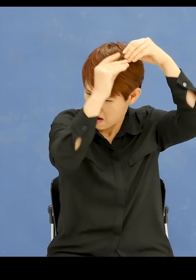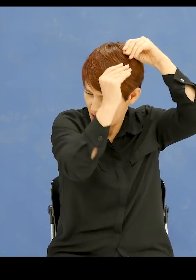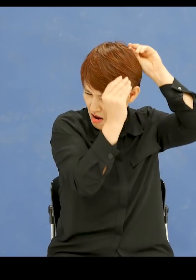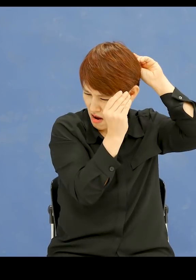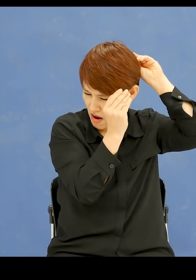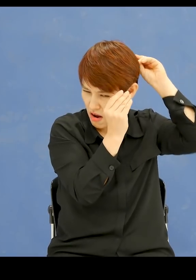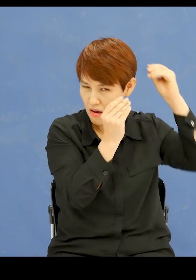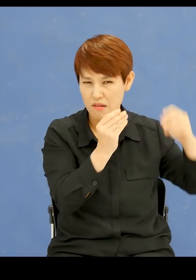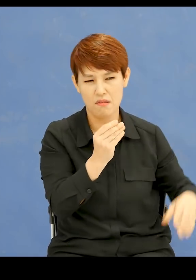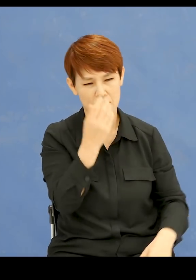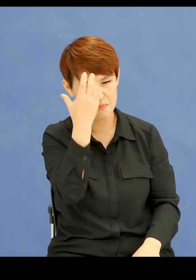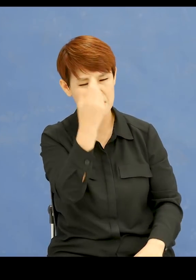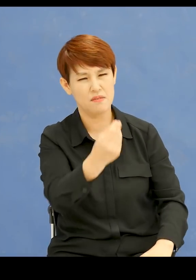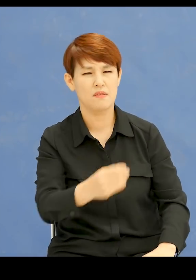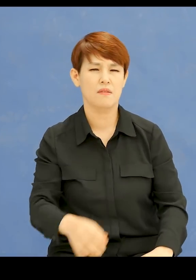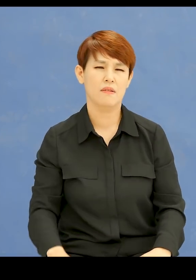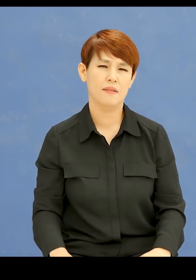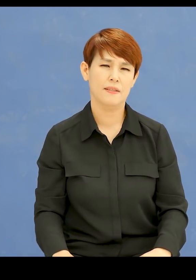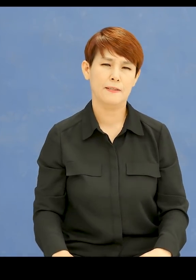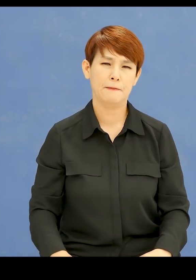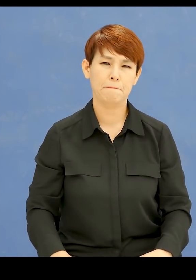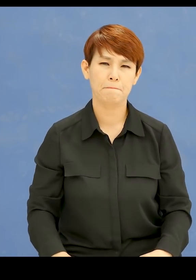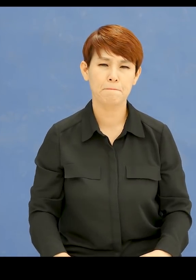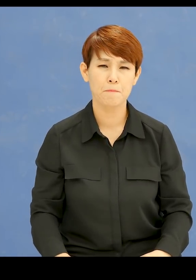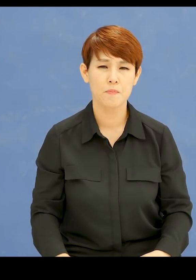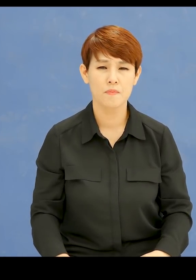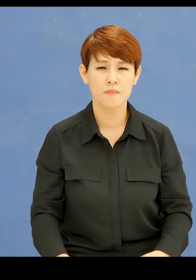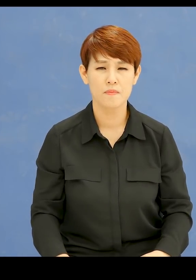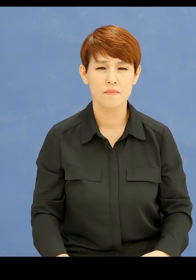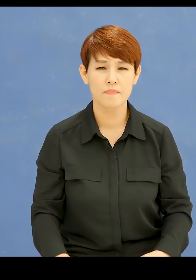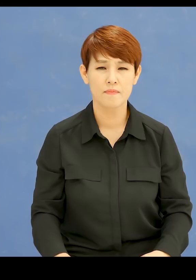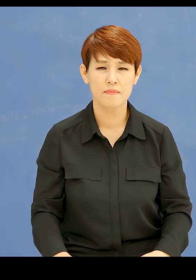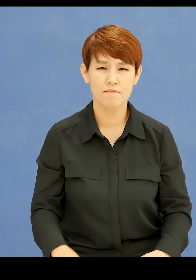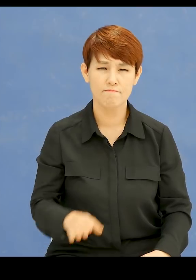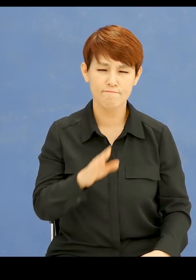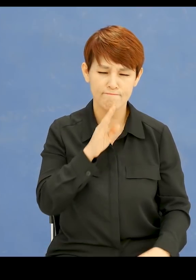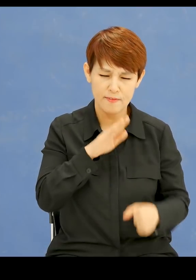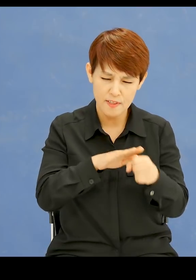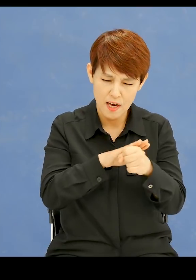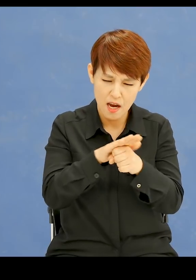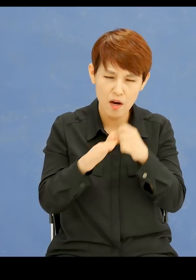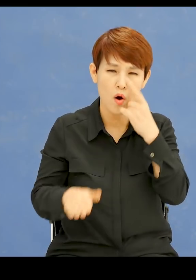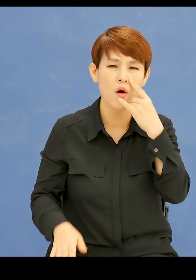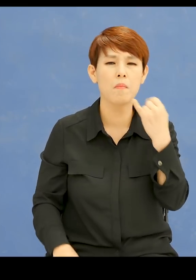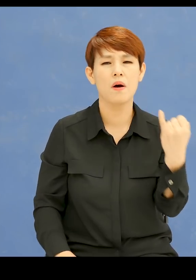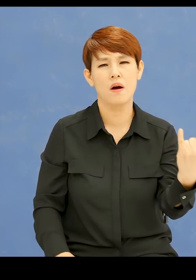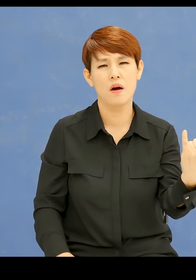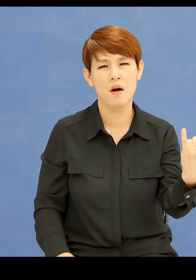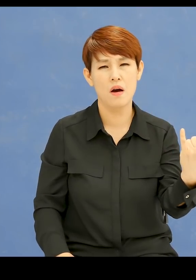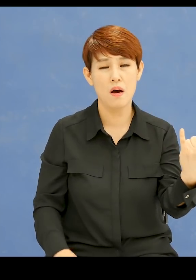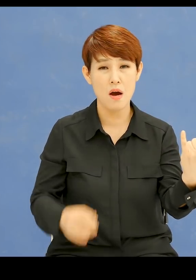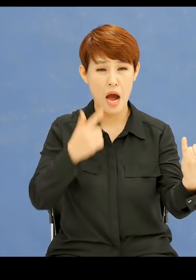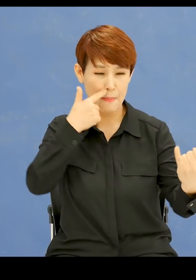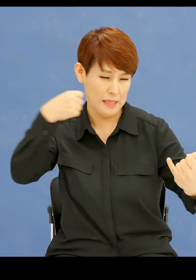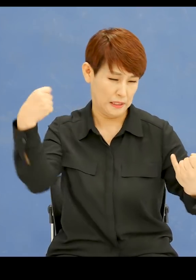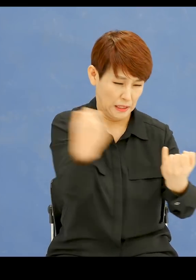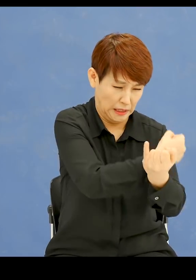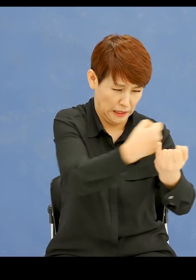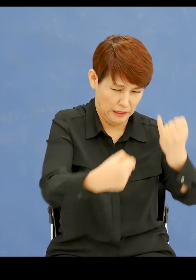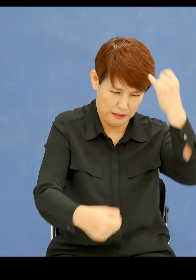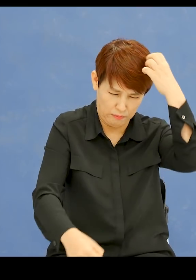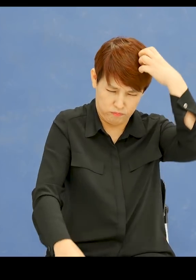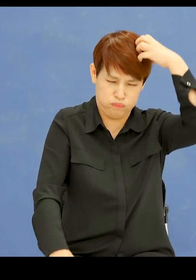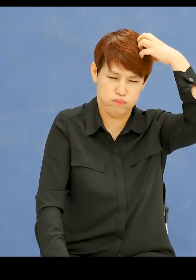기억이 있어요. 그래서 저는 그래도 내가 제일 의지의 대상이고 내가 제일 사랑하는 엄마가 그렇게 막 머리가 깨져서